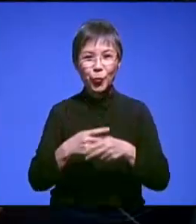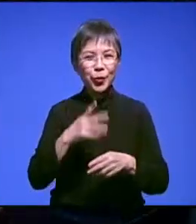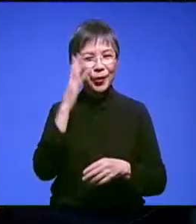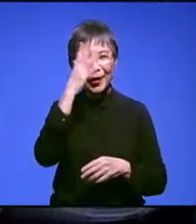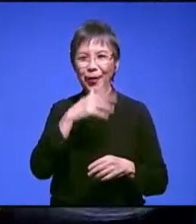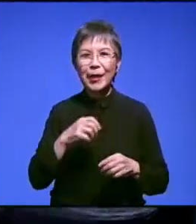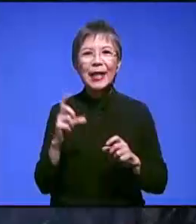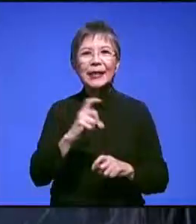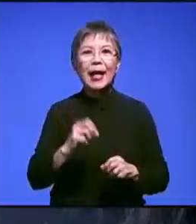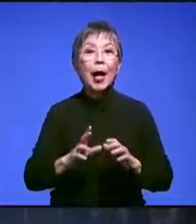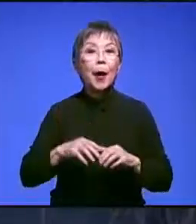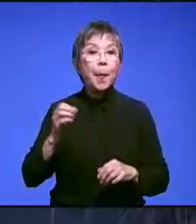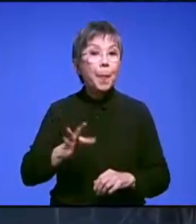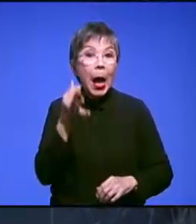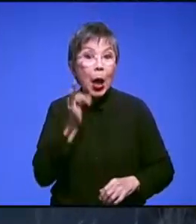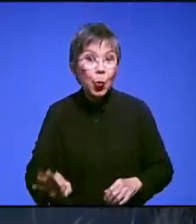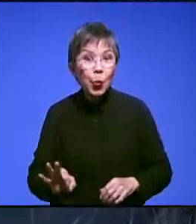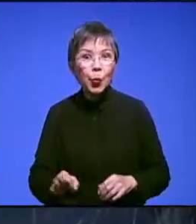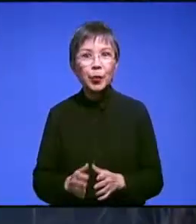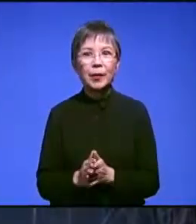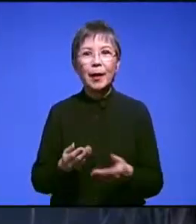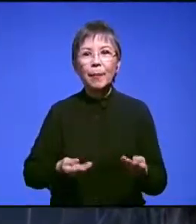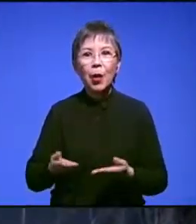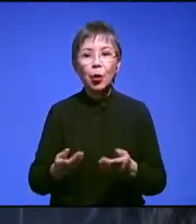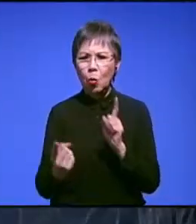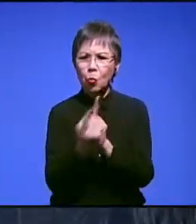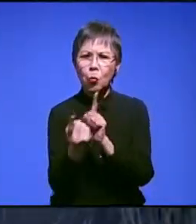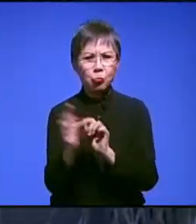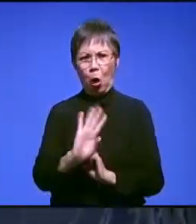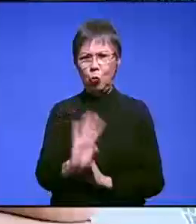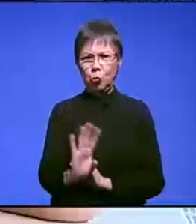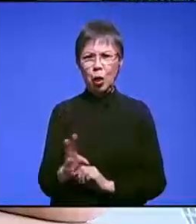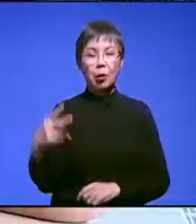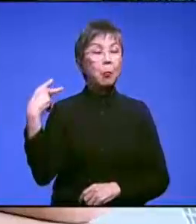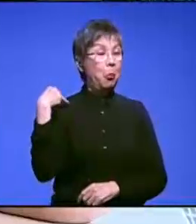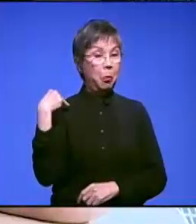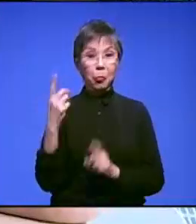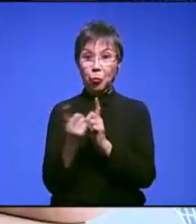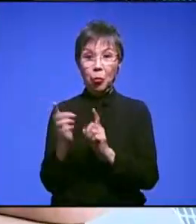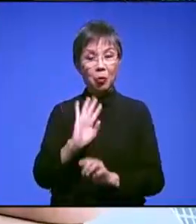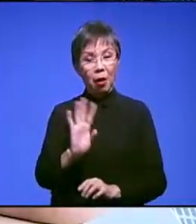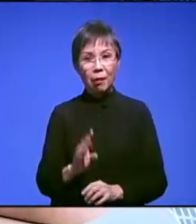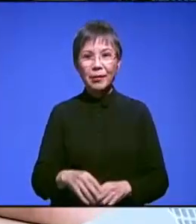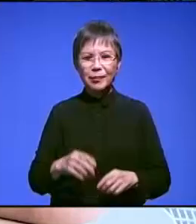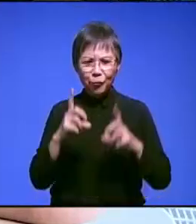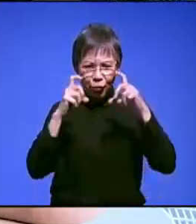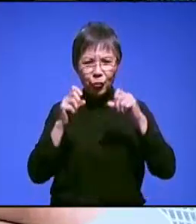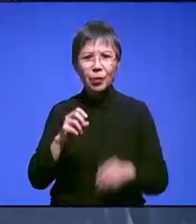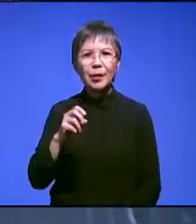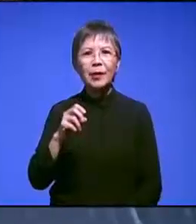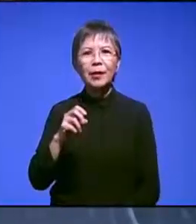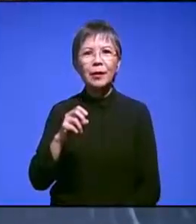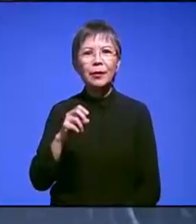baru industri kreatif fotografi. Dilakukan tanpa pertemuan langsung antara model dan fotografer alias via video call